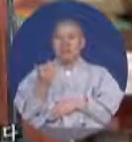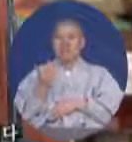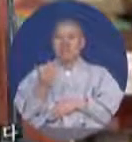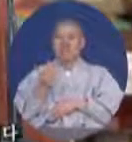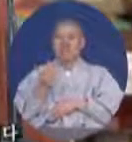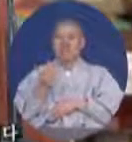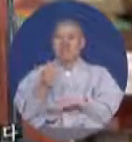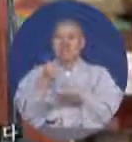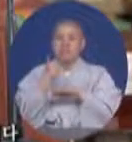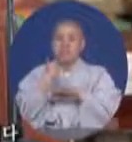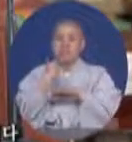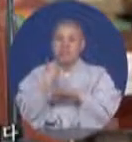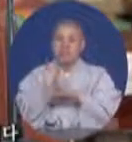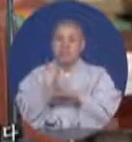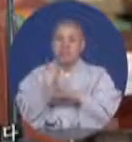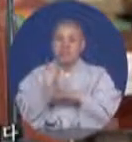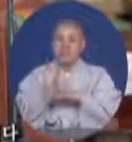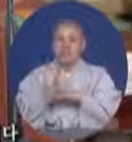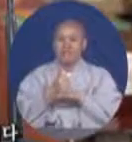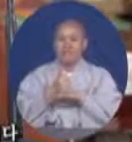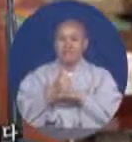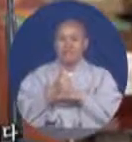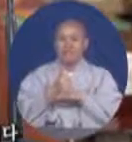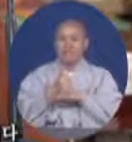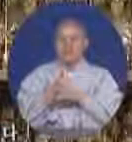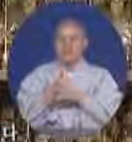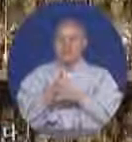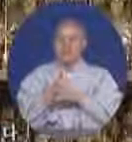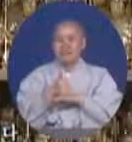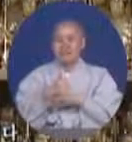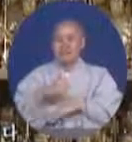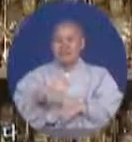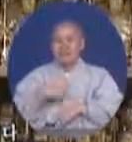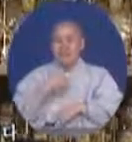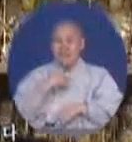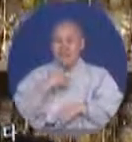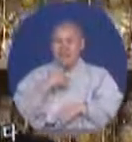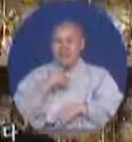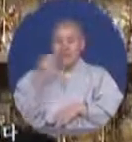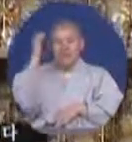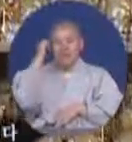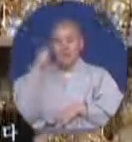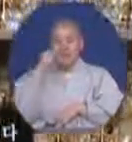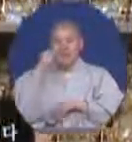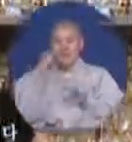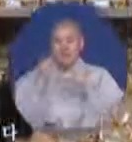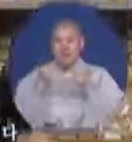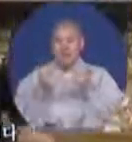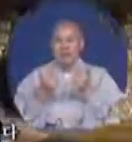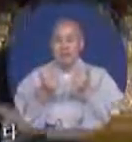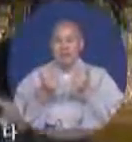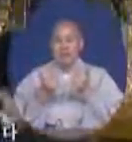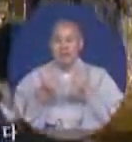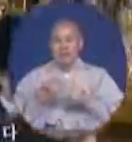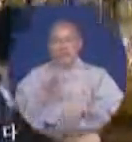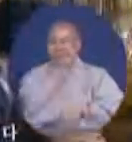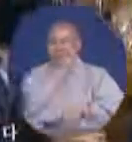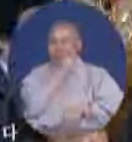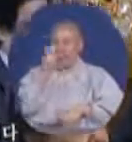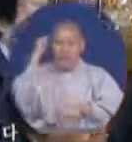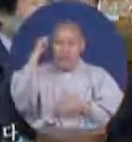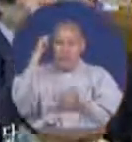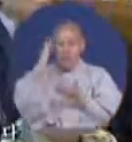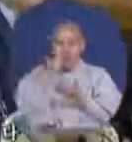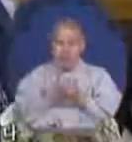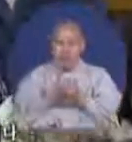그 행선축원을 못 외우시는 분 많을 거예요. 혼자만 못 외우는 거 아니에요. 다. 그거 부끄럽게 생각할 거